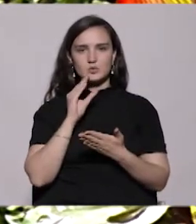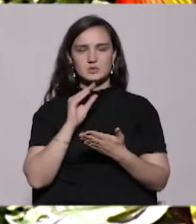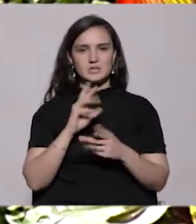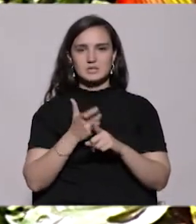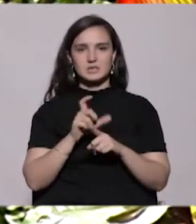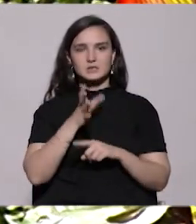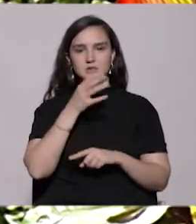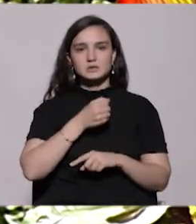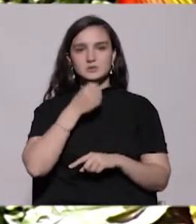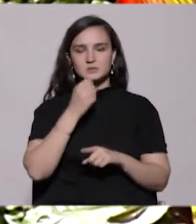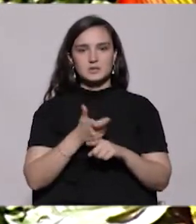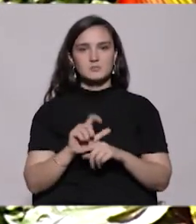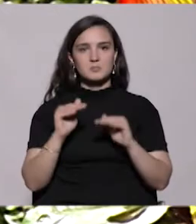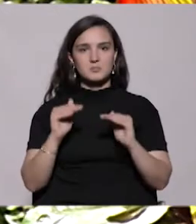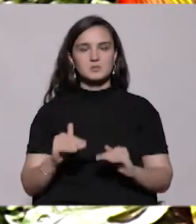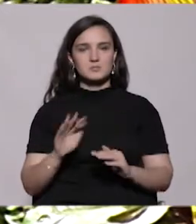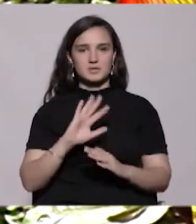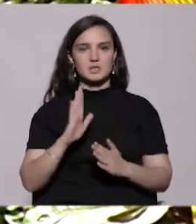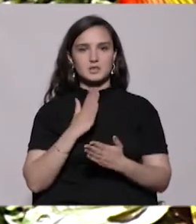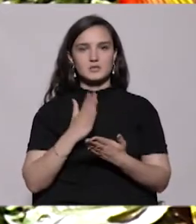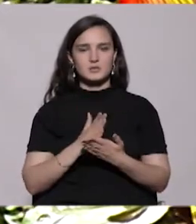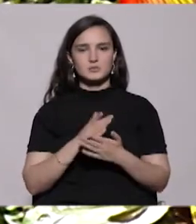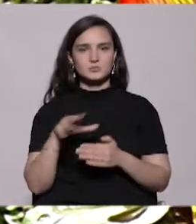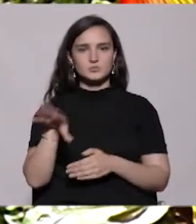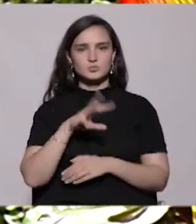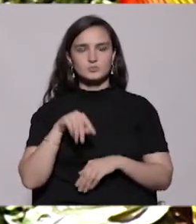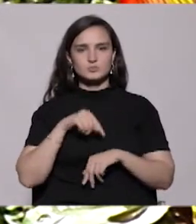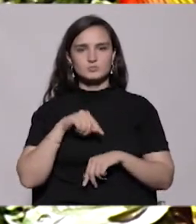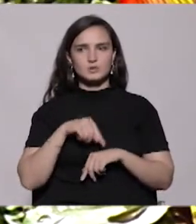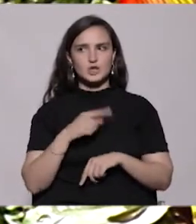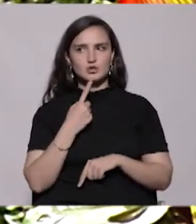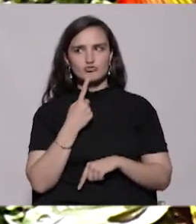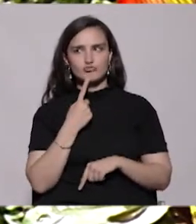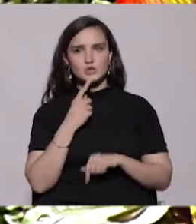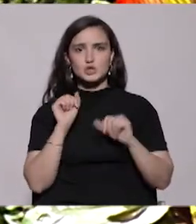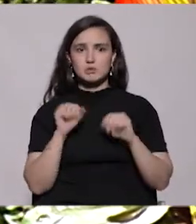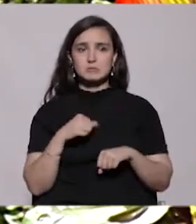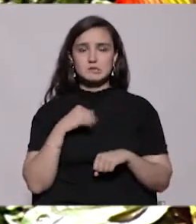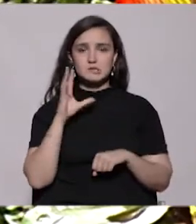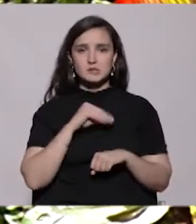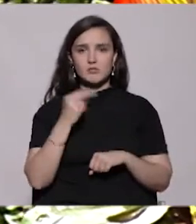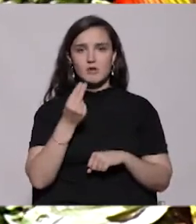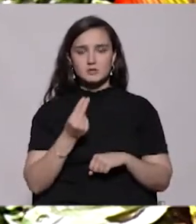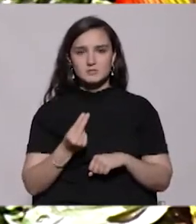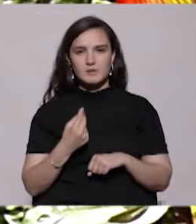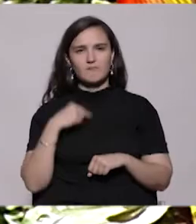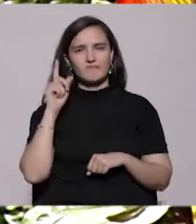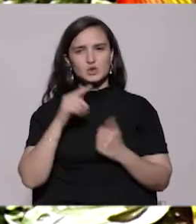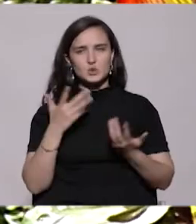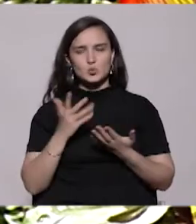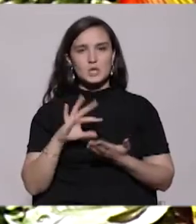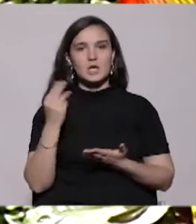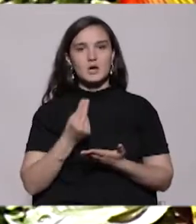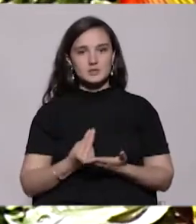ძალიან დიდები ხართ, არც ძალიან პატარები, რაღაც ისე და სულ გიჩნდებათ ეჭვი, შემიძლია თუ არა ხატვა, ვიცი თუ